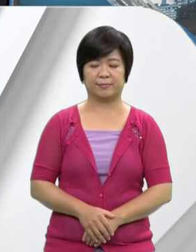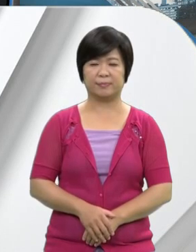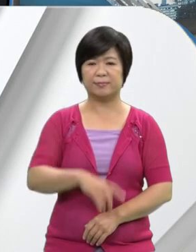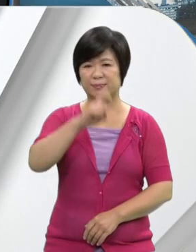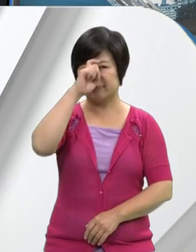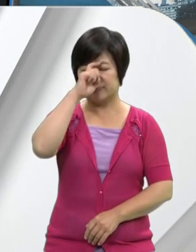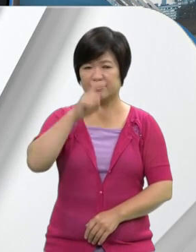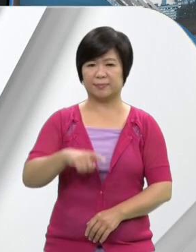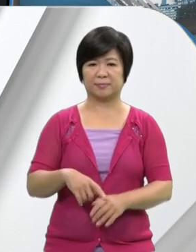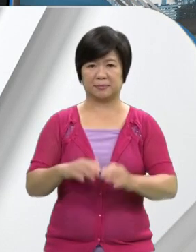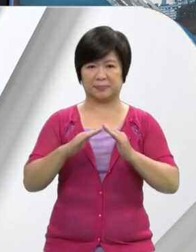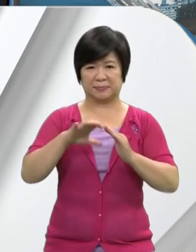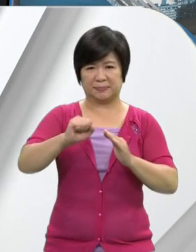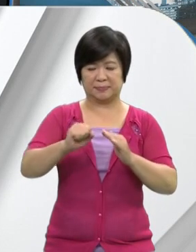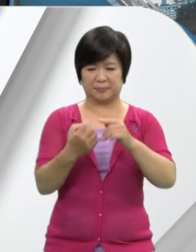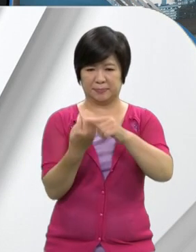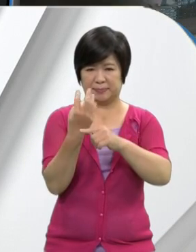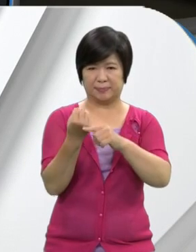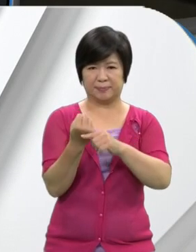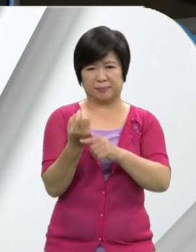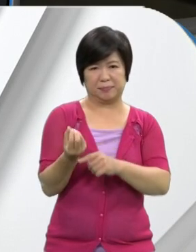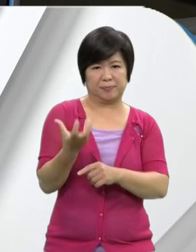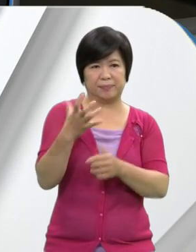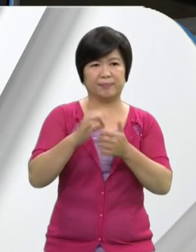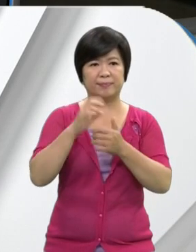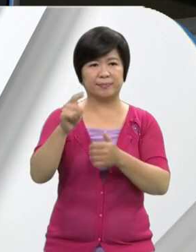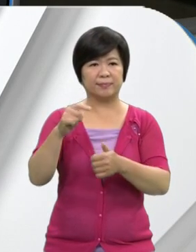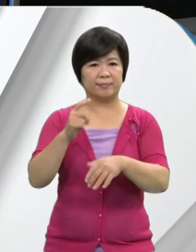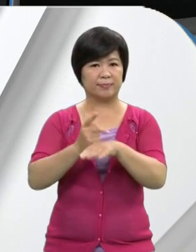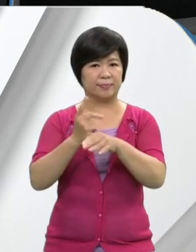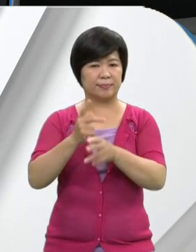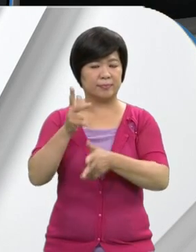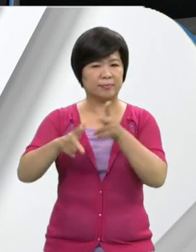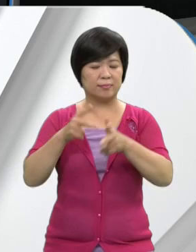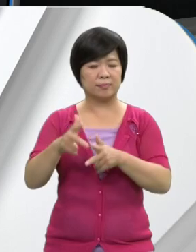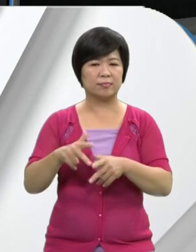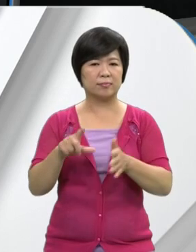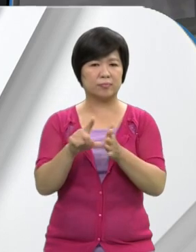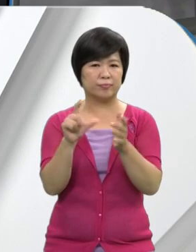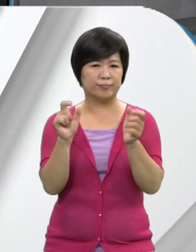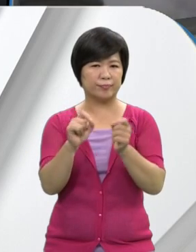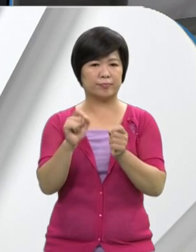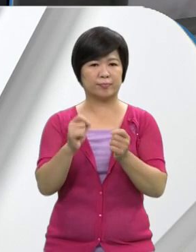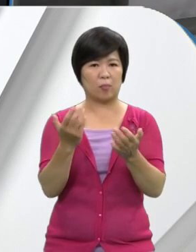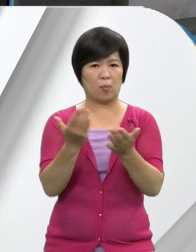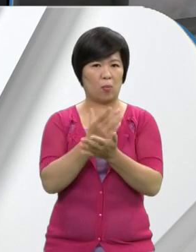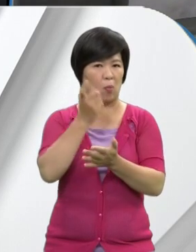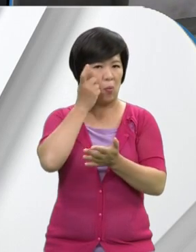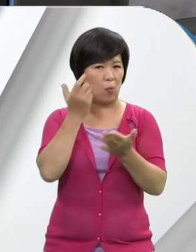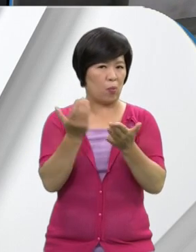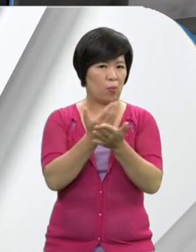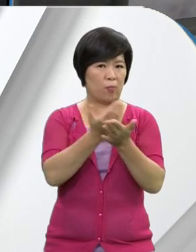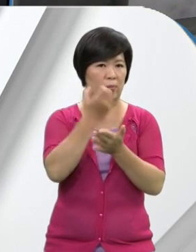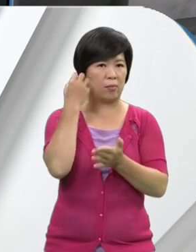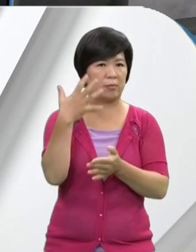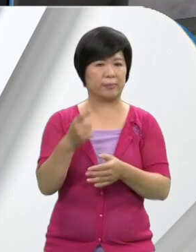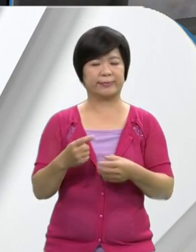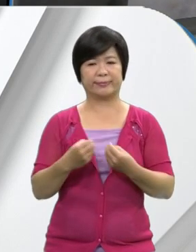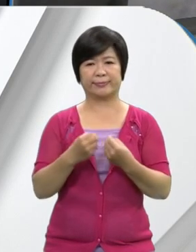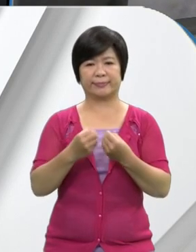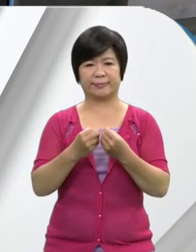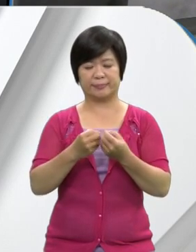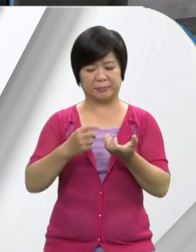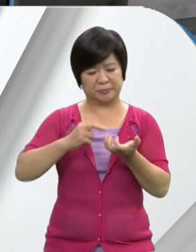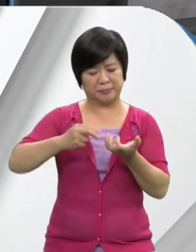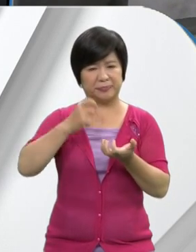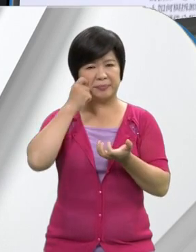为了将时间率科技创伤搞出长时间都会突出新的技术，不过因为很难讲原民众是否现在直接